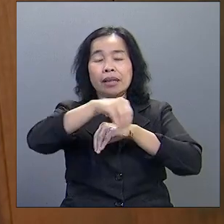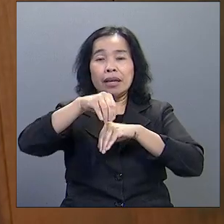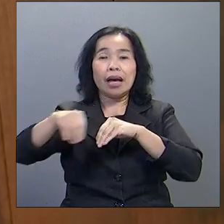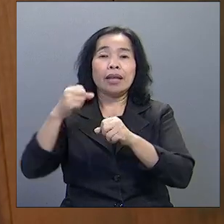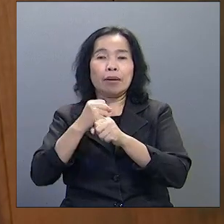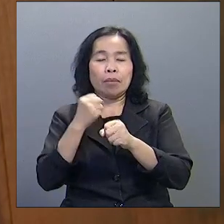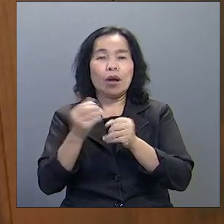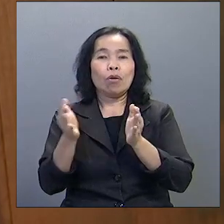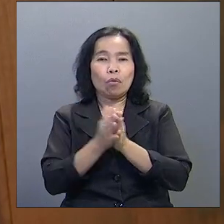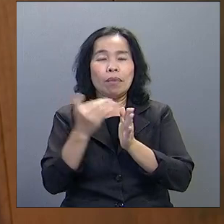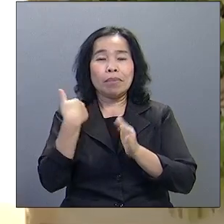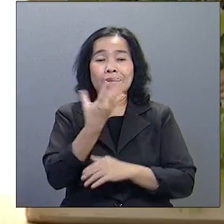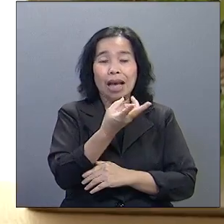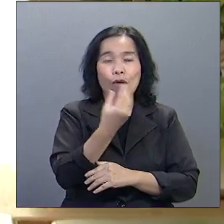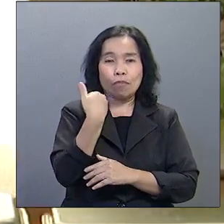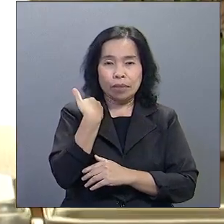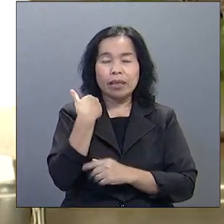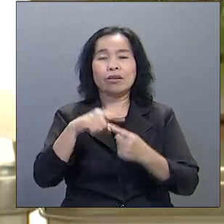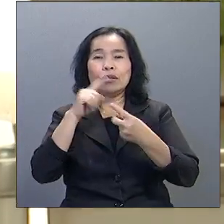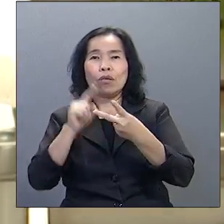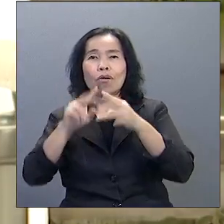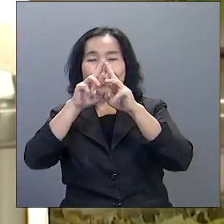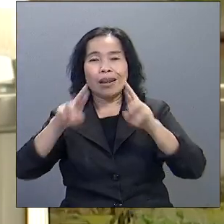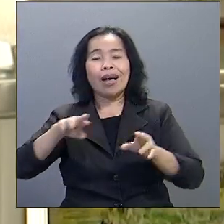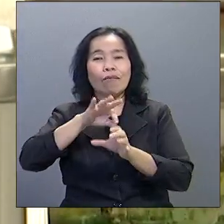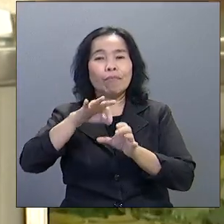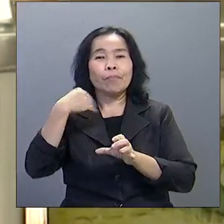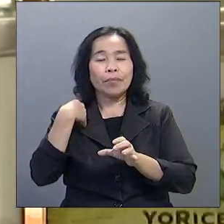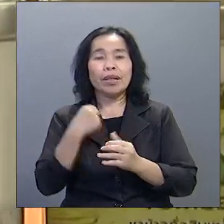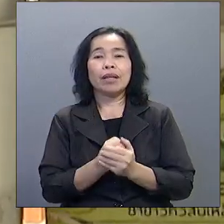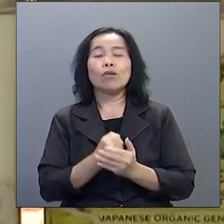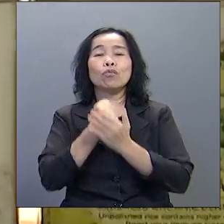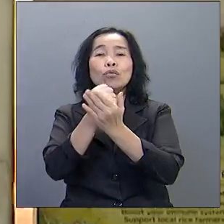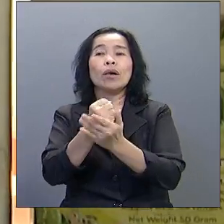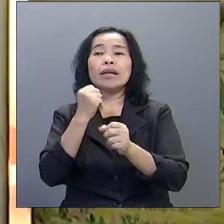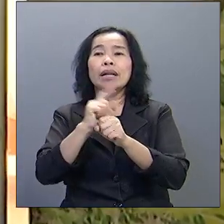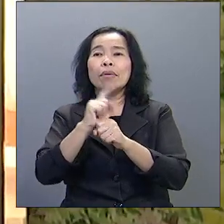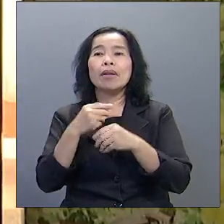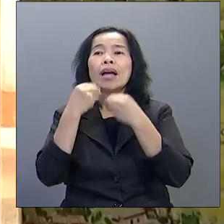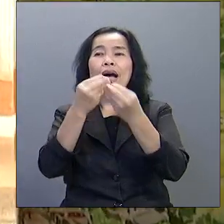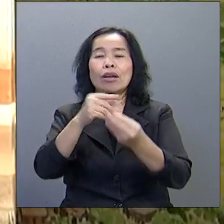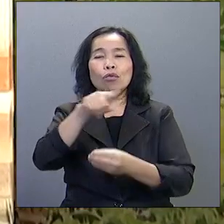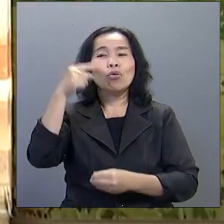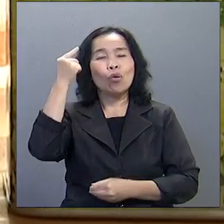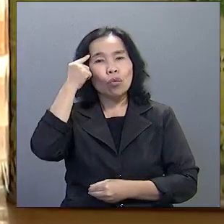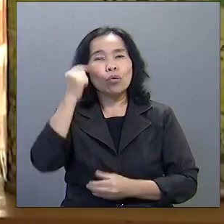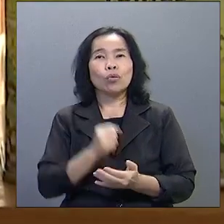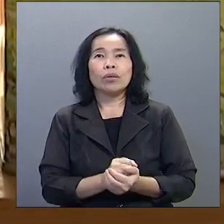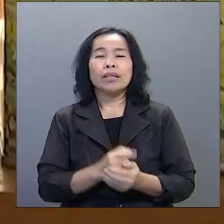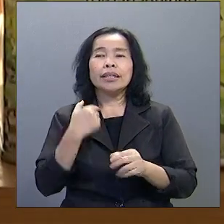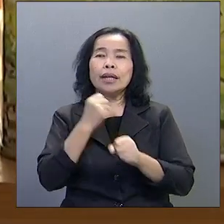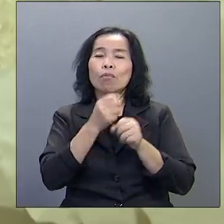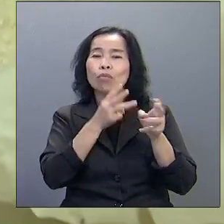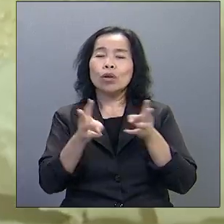พกับเกษตรกรนอกจากข้าวแล้วก็จะมีชากาแฟอย่างเงี้ยครับแล้วก็ไปช่วยเพิ่มมูลค่าให้กับเขาไปสอนเขาว่าทำยัง